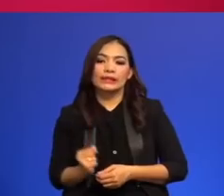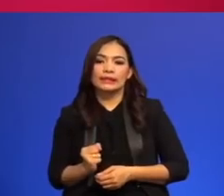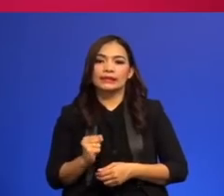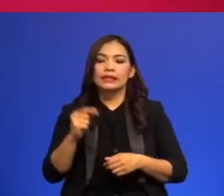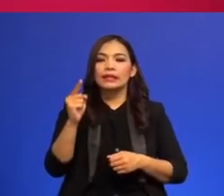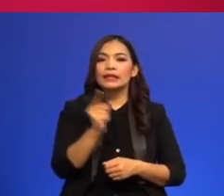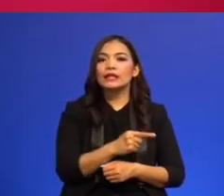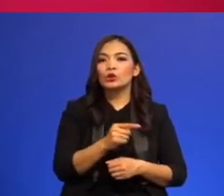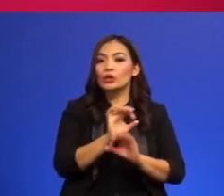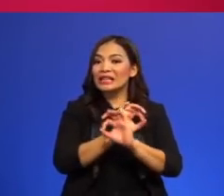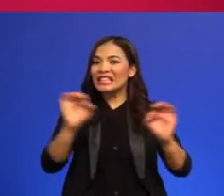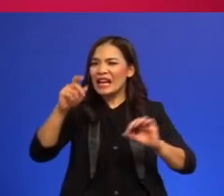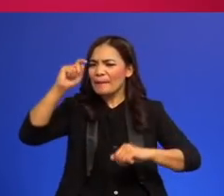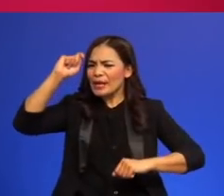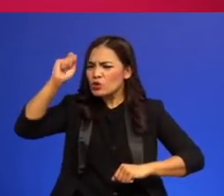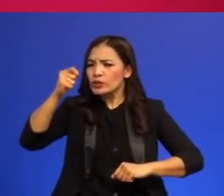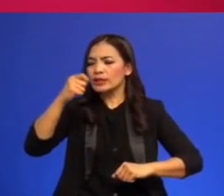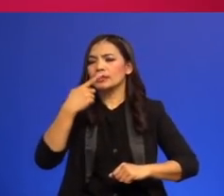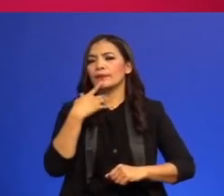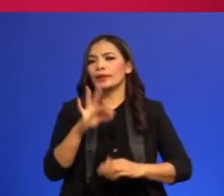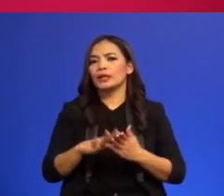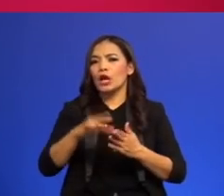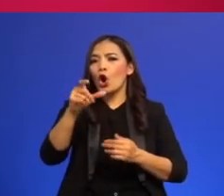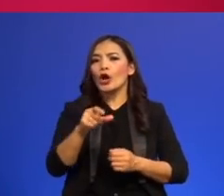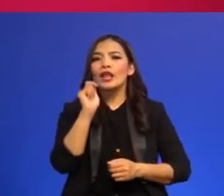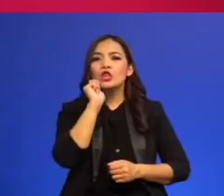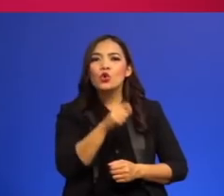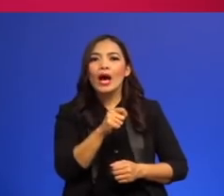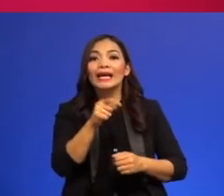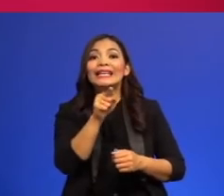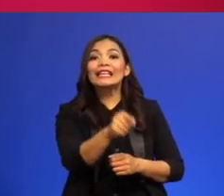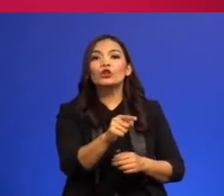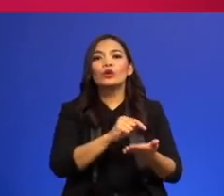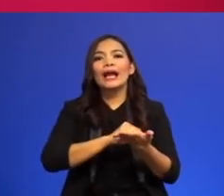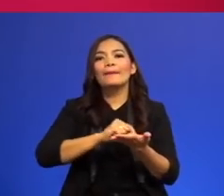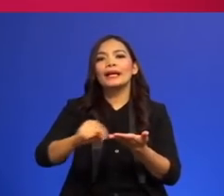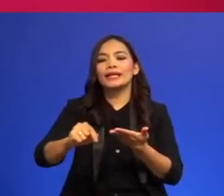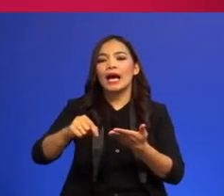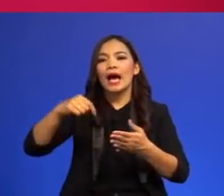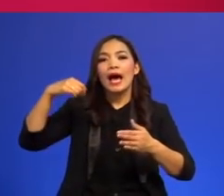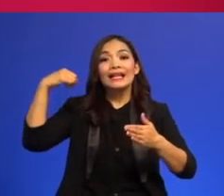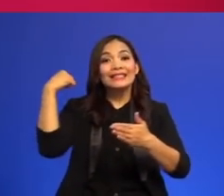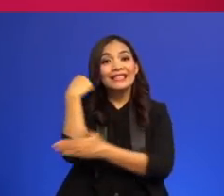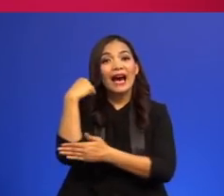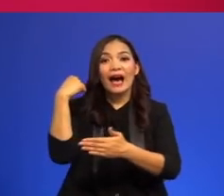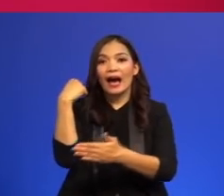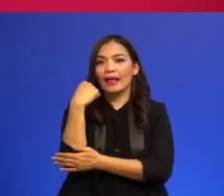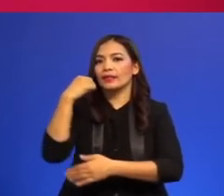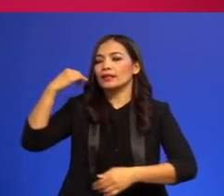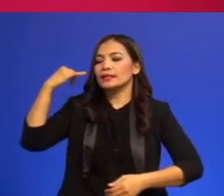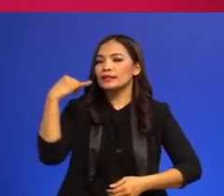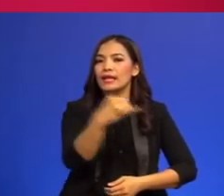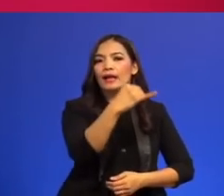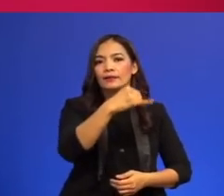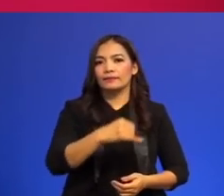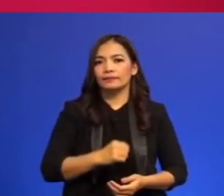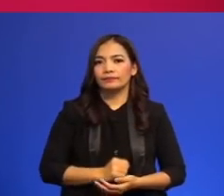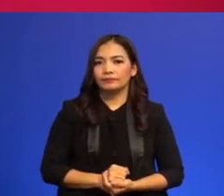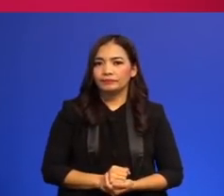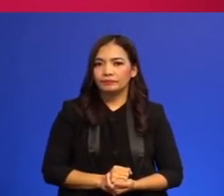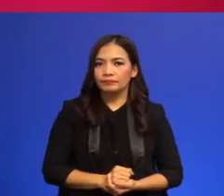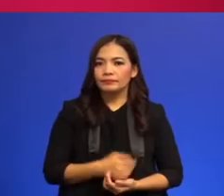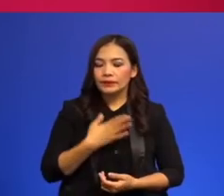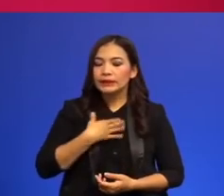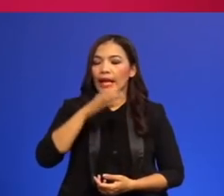Itu kejahatan. Itu kejahatan. Belum pernah kan dengar orang ngomong begini? Saya